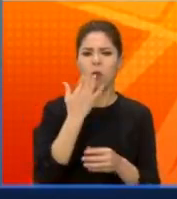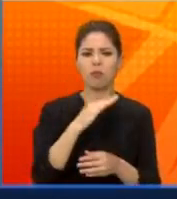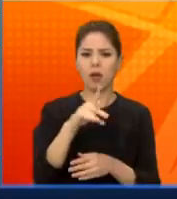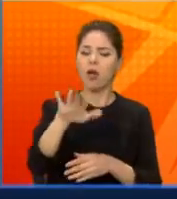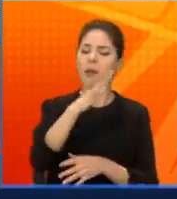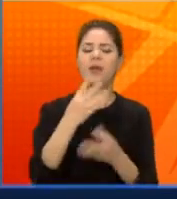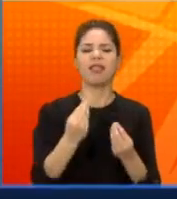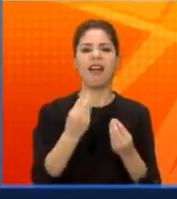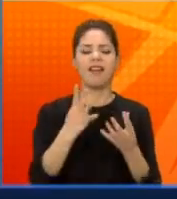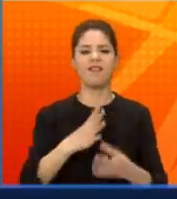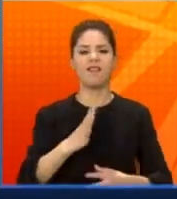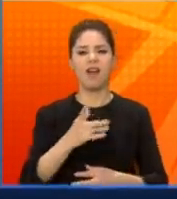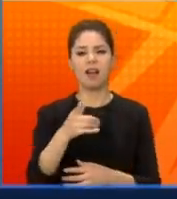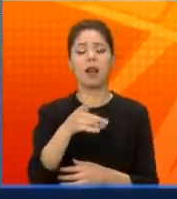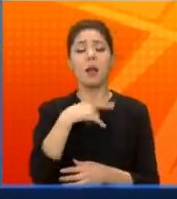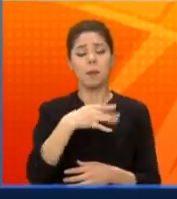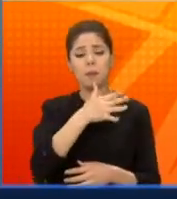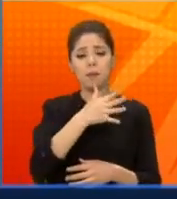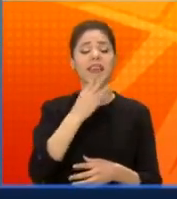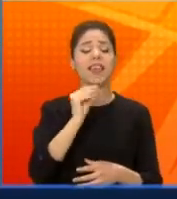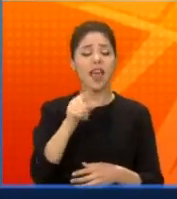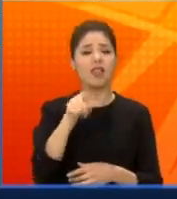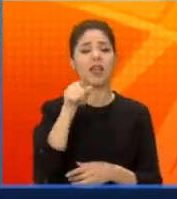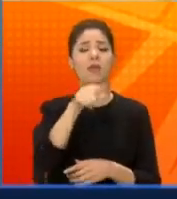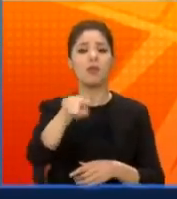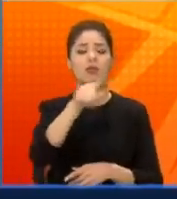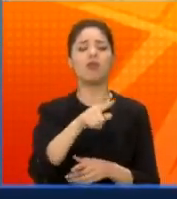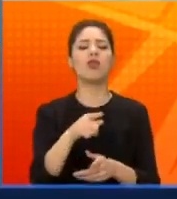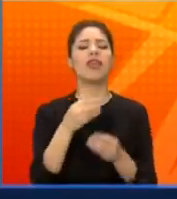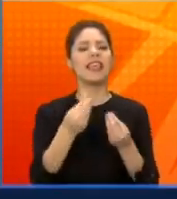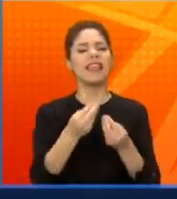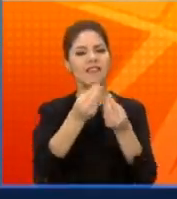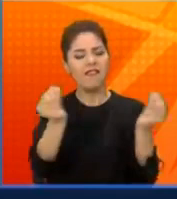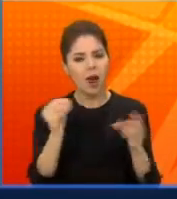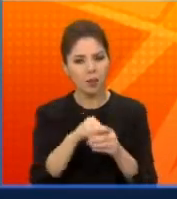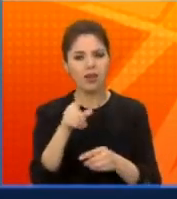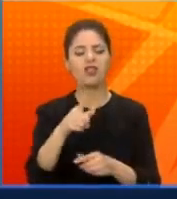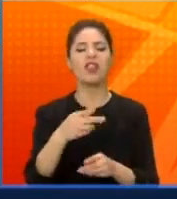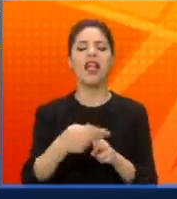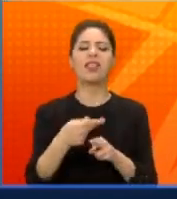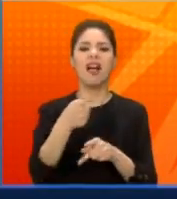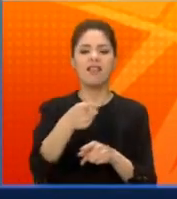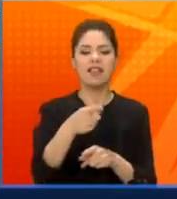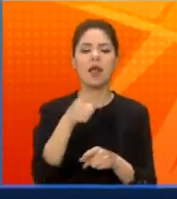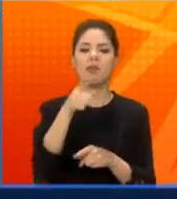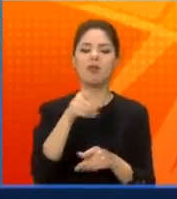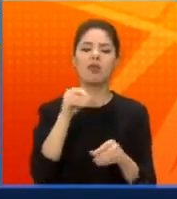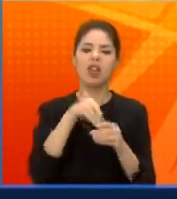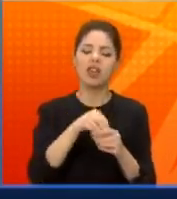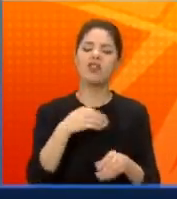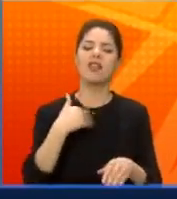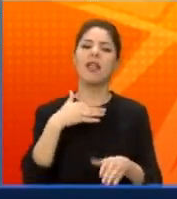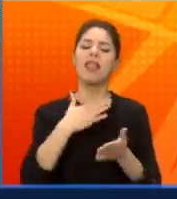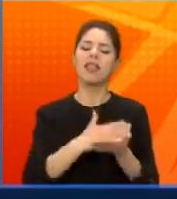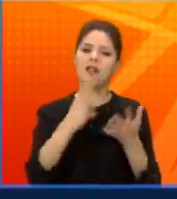çok daha iyidir. Ülkemizi geliştirmeye yönelik, gençlerimizi bu yönde yönlendirmeye yönelik bir tavsiye niteliğidir. Bu anlamda